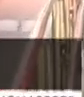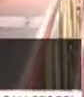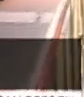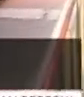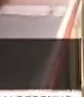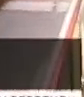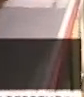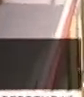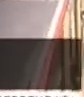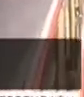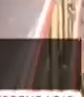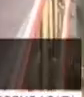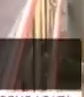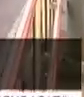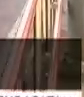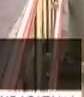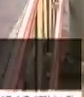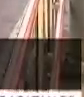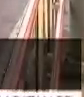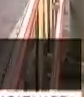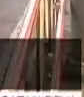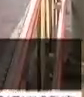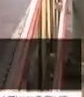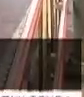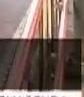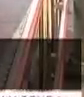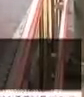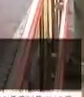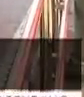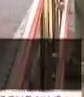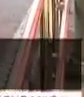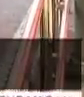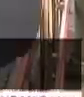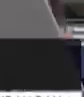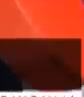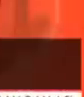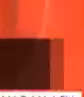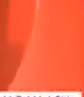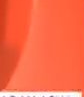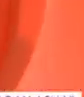Bas perjalanan tanpa had, kurangkan beban rakyat.